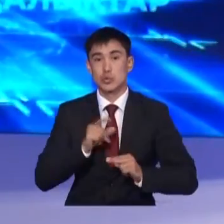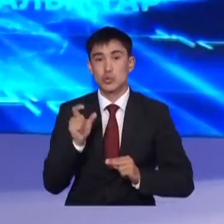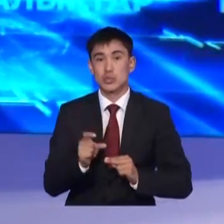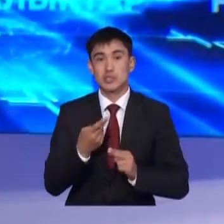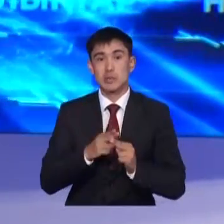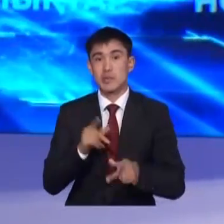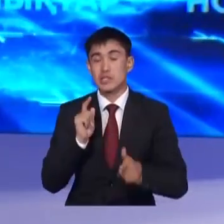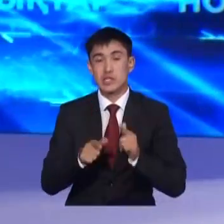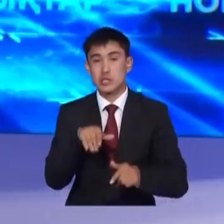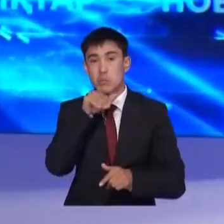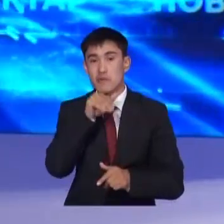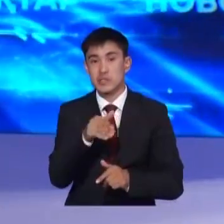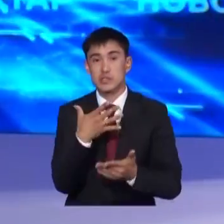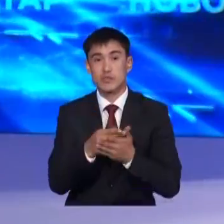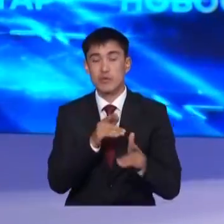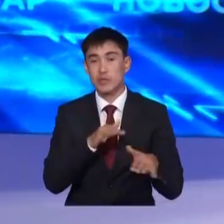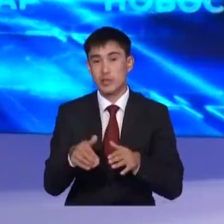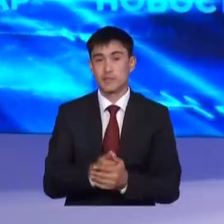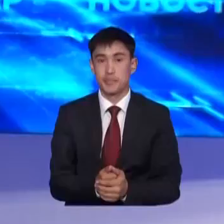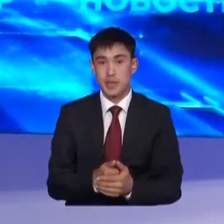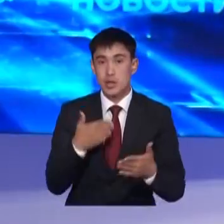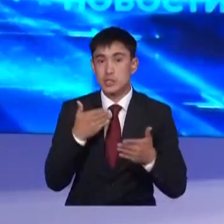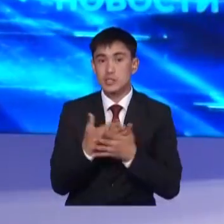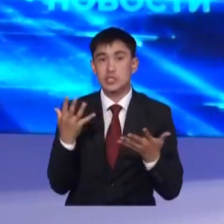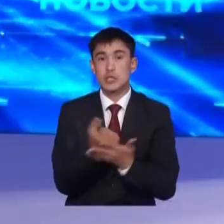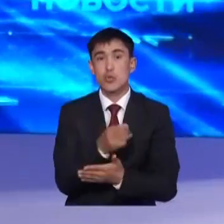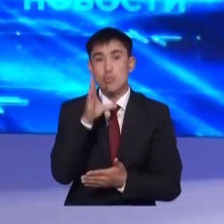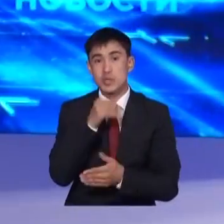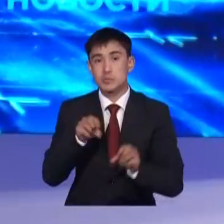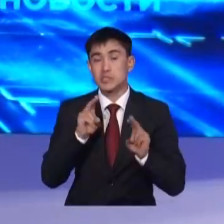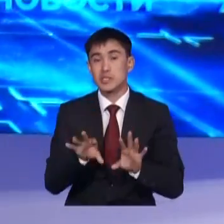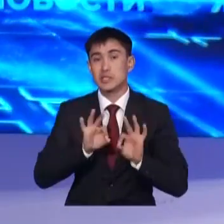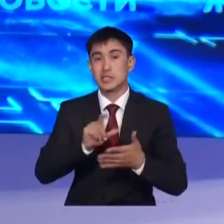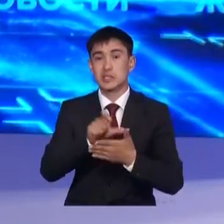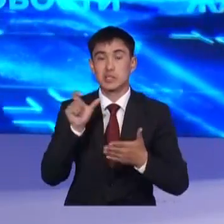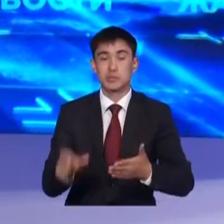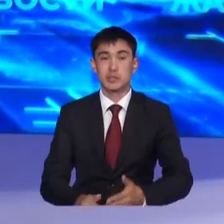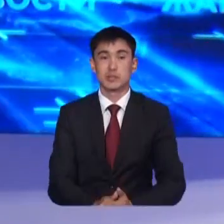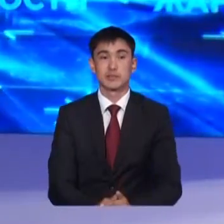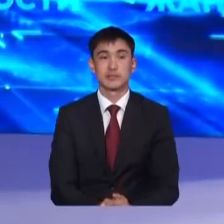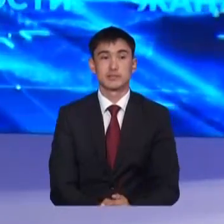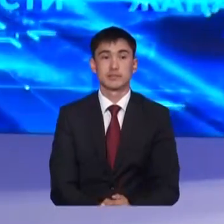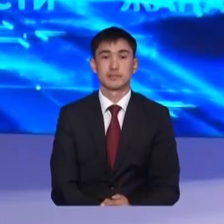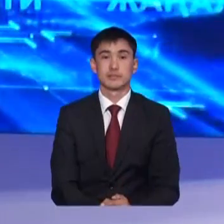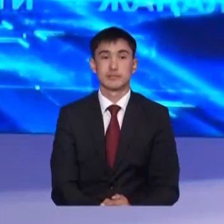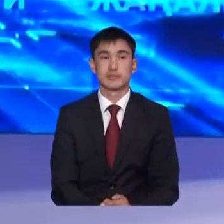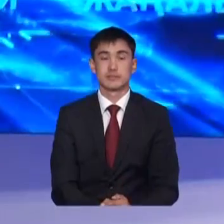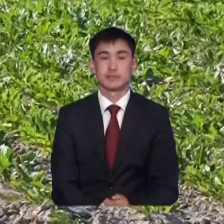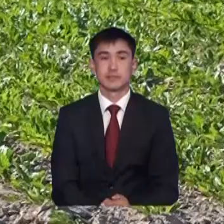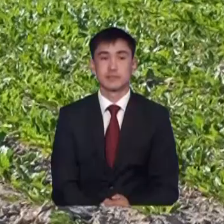сотрудник и самый настоящий профессионал своего дела О достижениях и умениях специалиста расскажет Наш